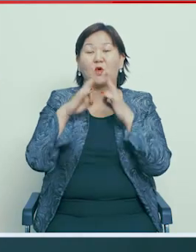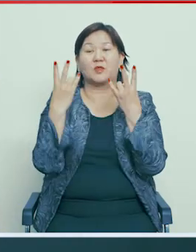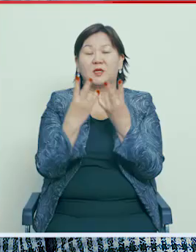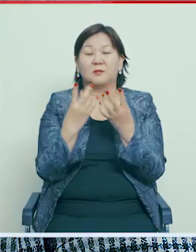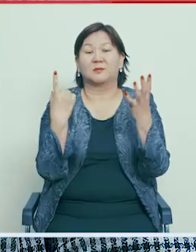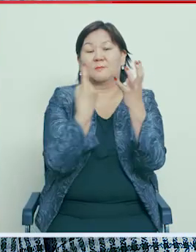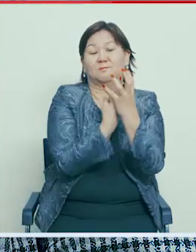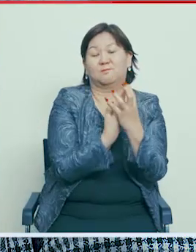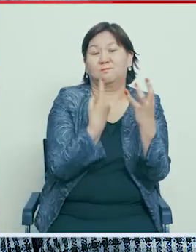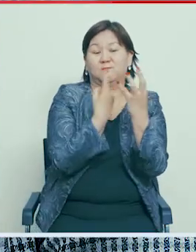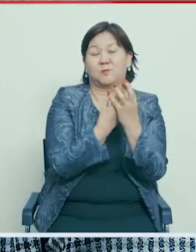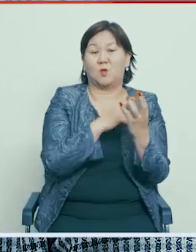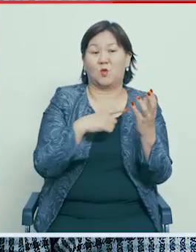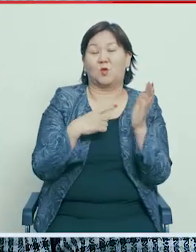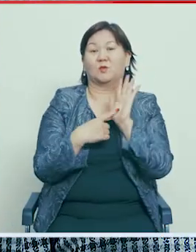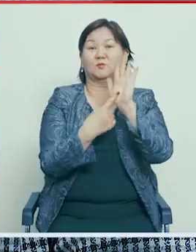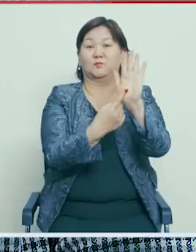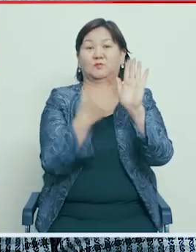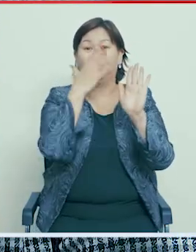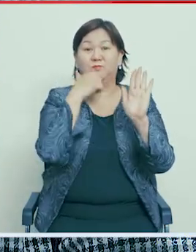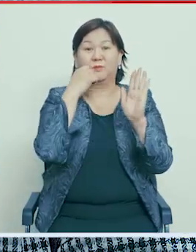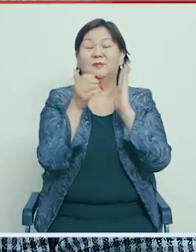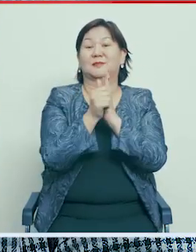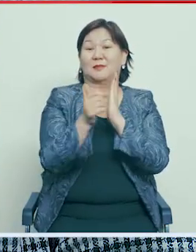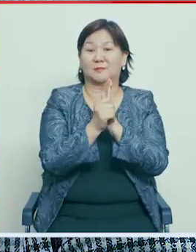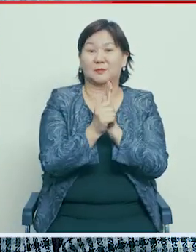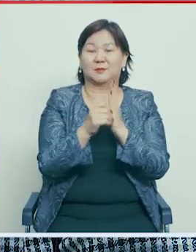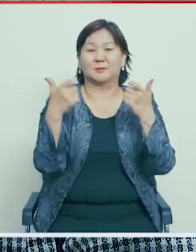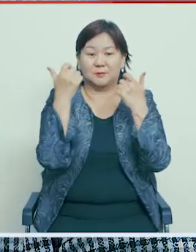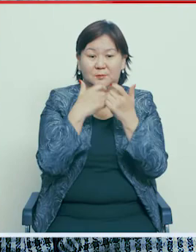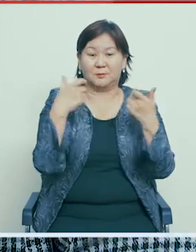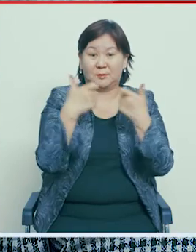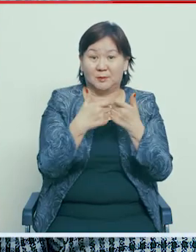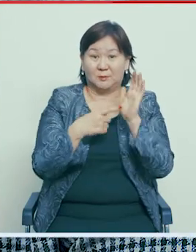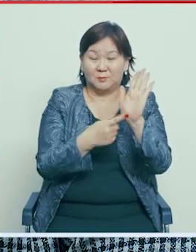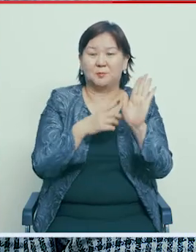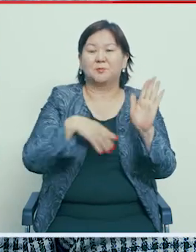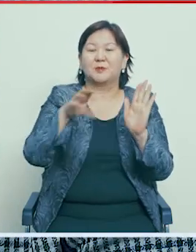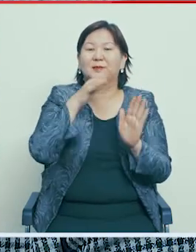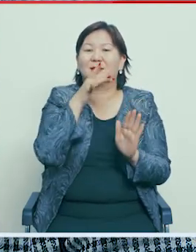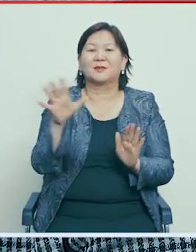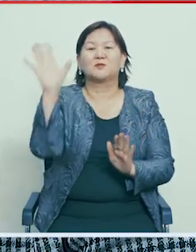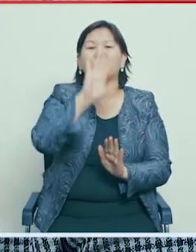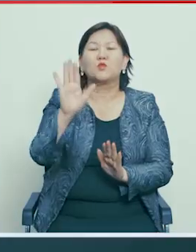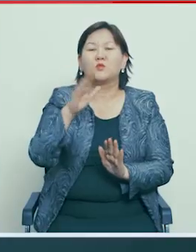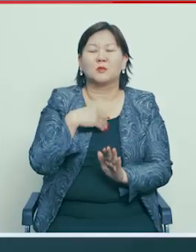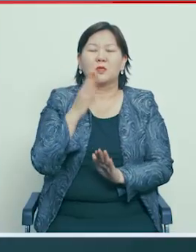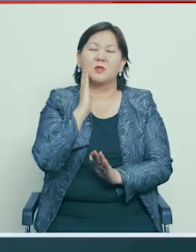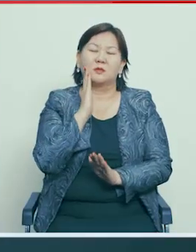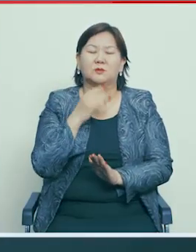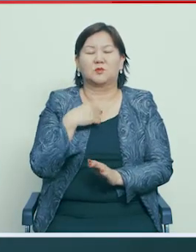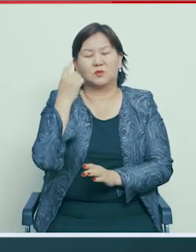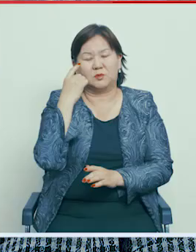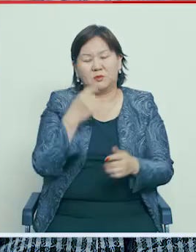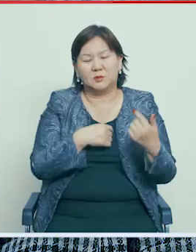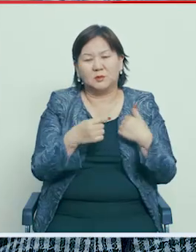оролцоод нийгэмд өөрийгөө таниулаад бие авч явах чадамжийг л хүүгдээс сулгаж өгвөл бидний нас одоо мөнх биш. Би одоо ээж хүний хувьд үргэлж сэтгэл одоо